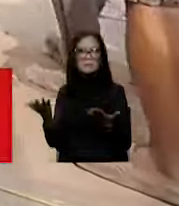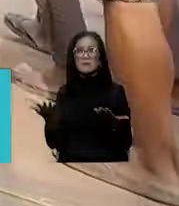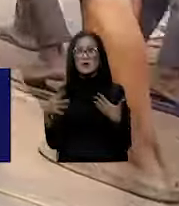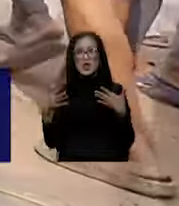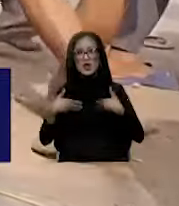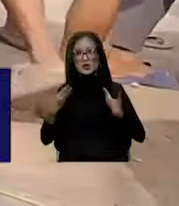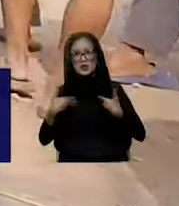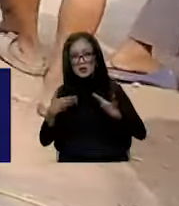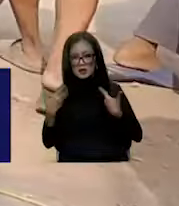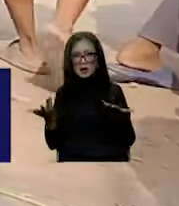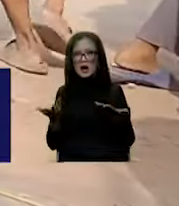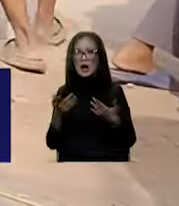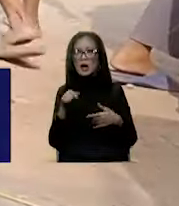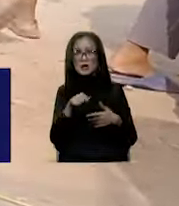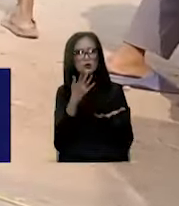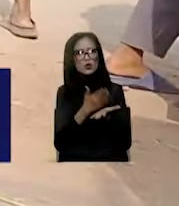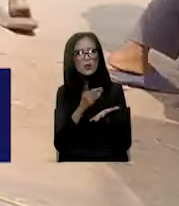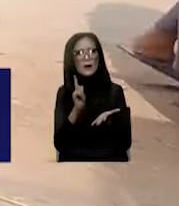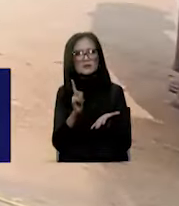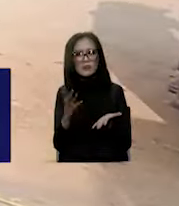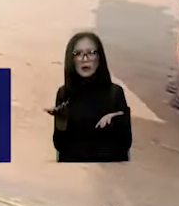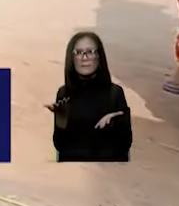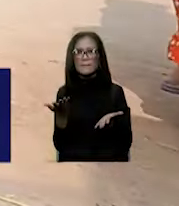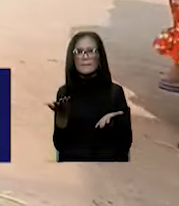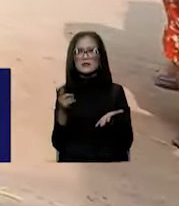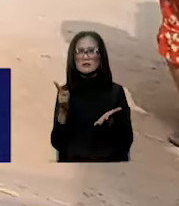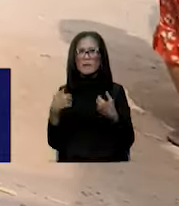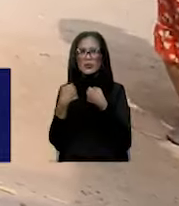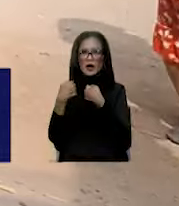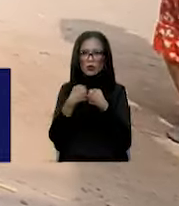Senang banget. Ini tadi dihentikan kenapa ini? Karena tawuran. Ngetawuran gimana itu?